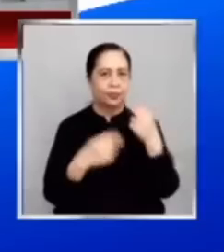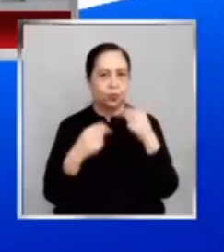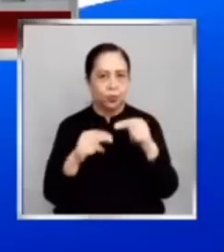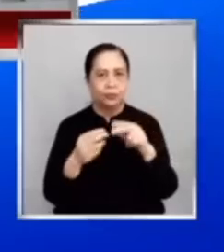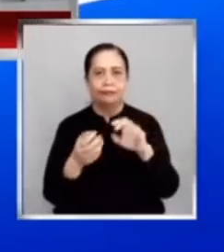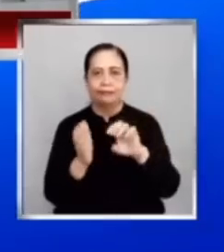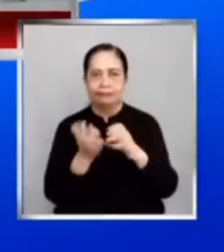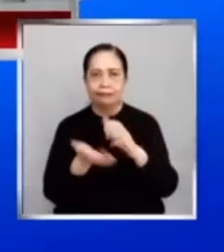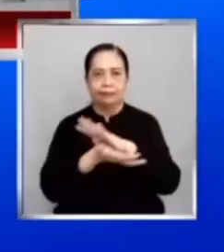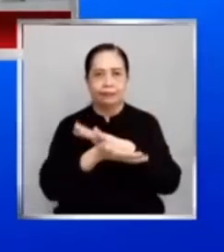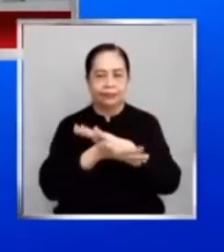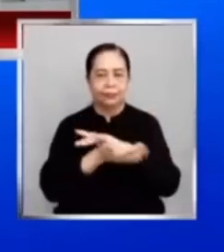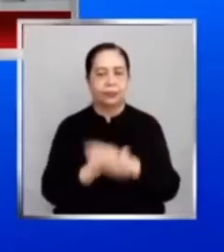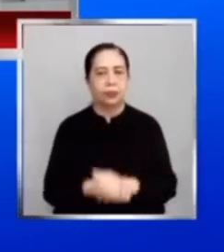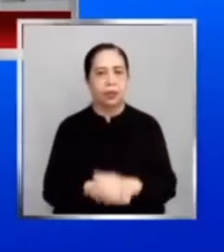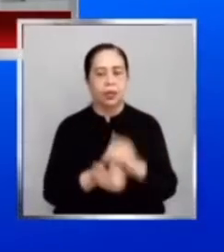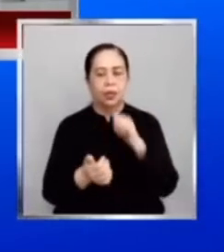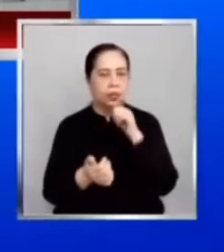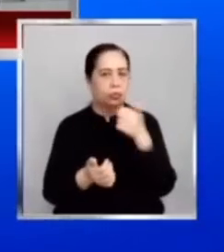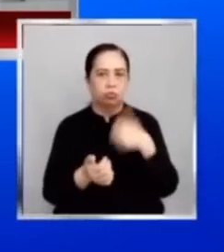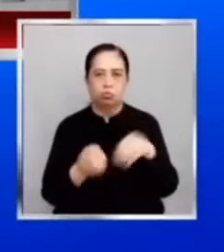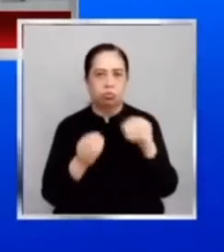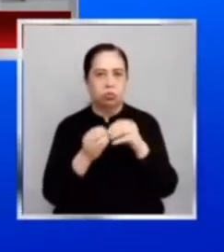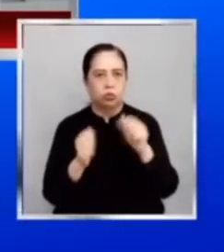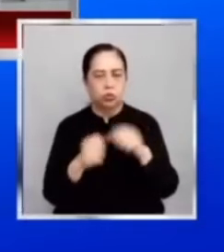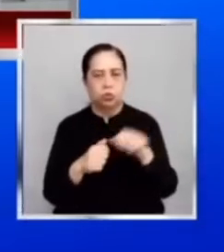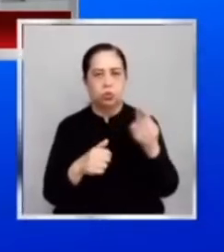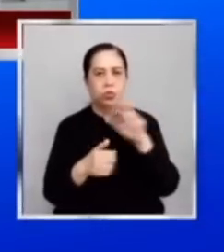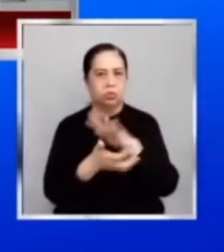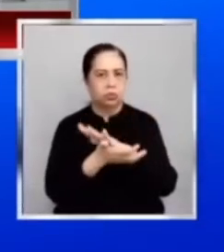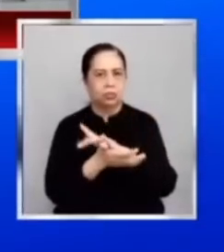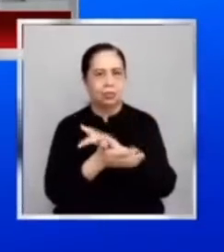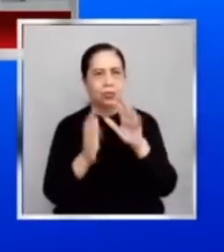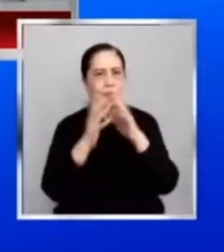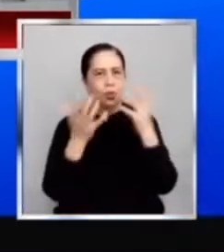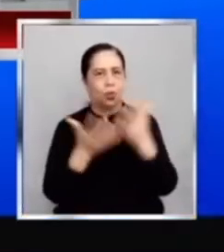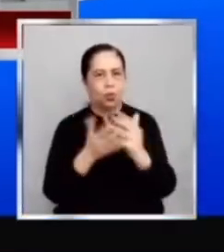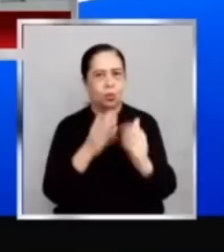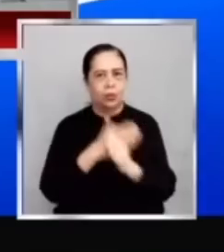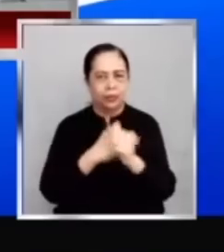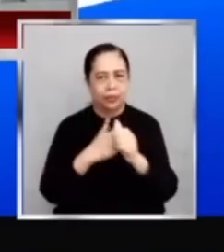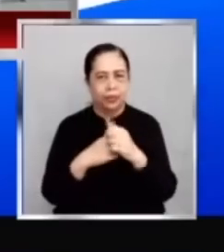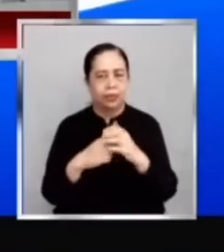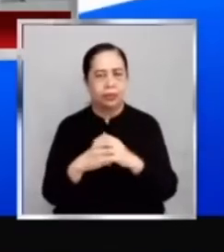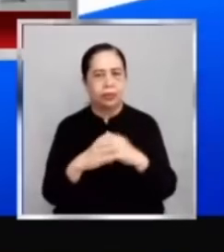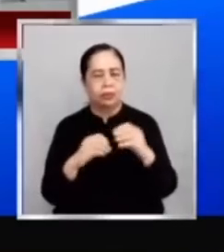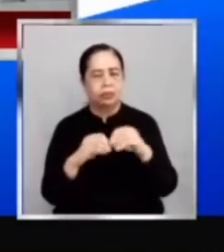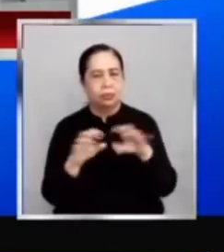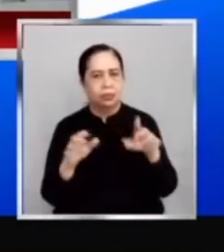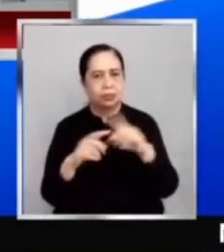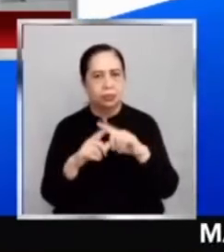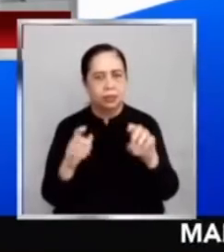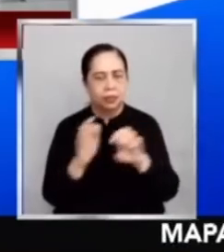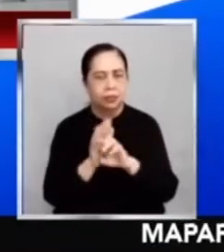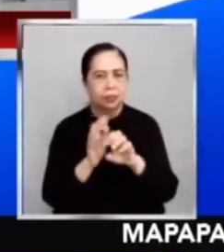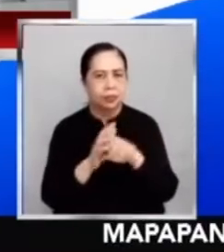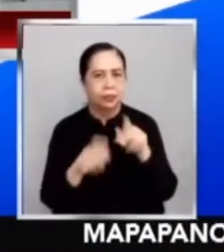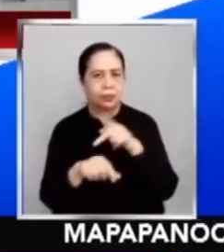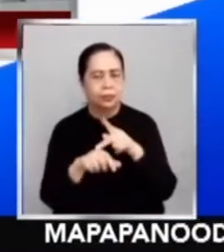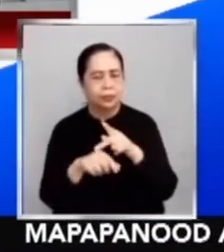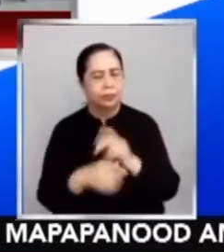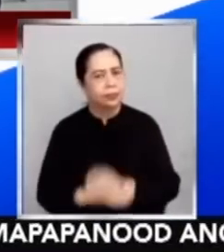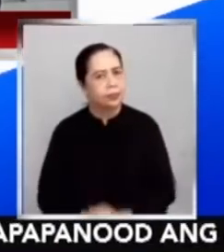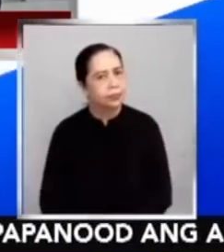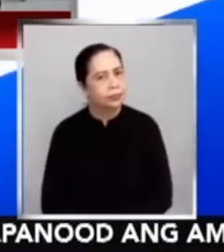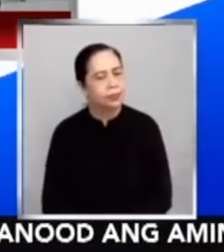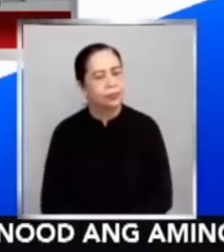itinuturing na global health emergency, posibleng mahinto na raw ang pagdodonate ng mga COVID vaccine sa ilang bansa tulad ng Pilipinas. At